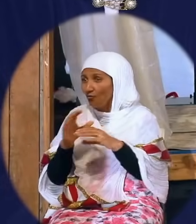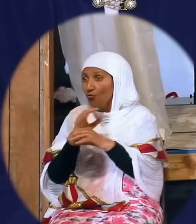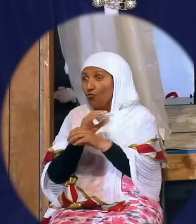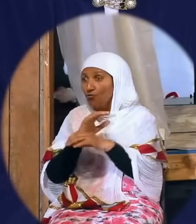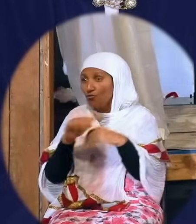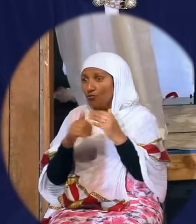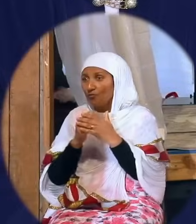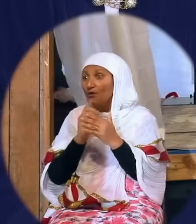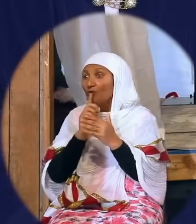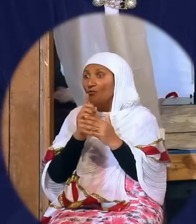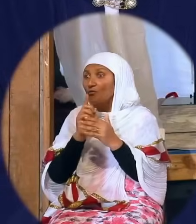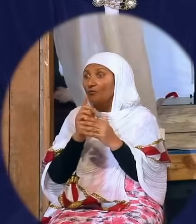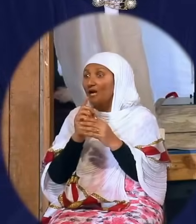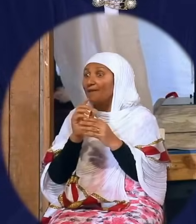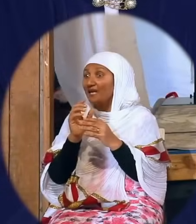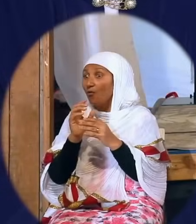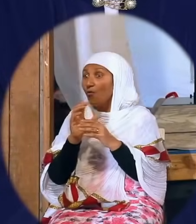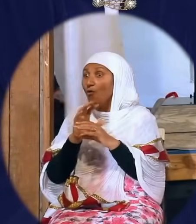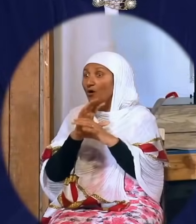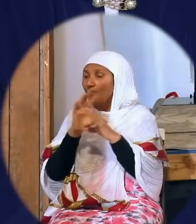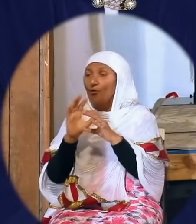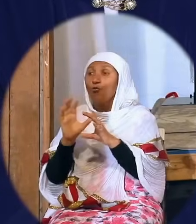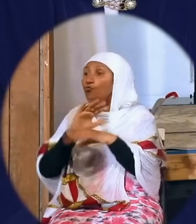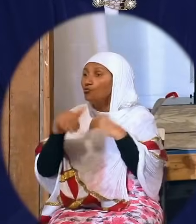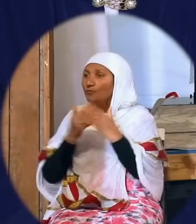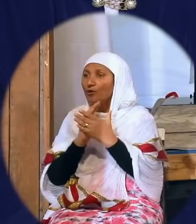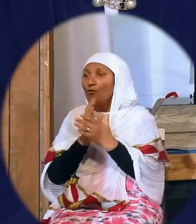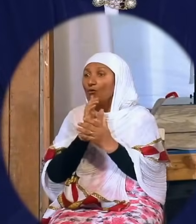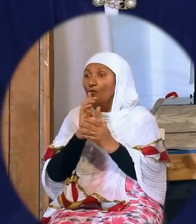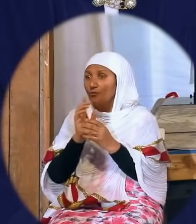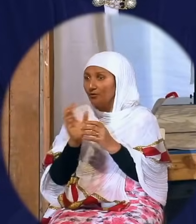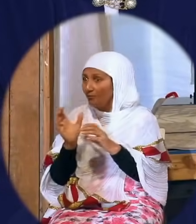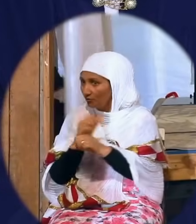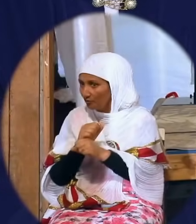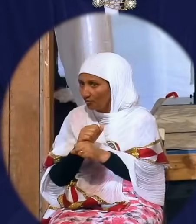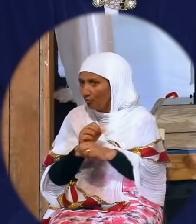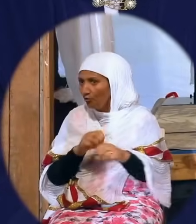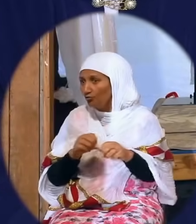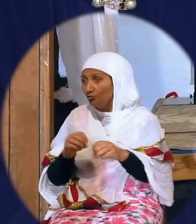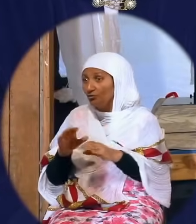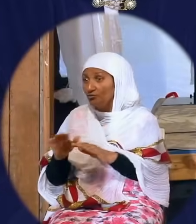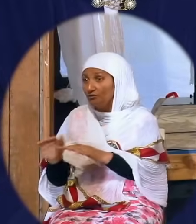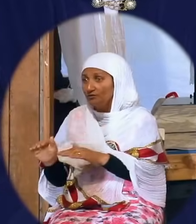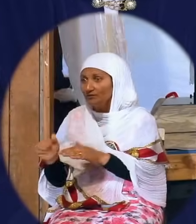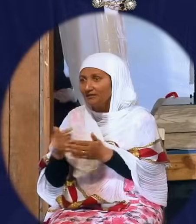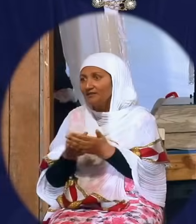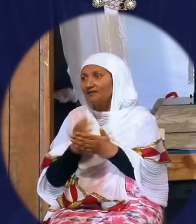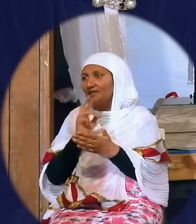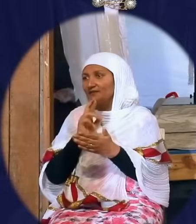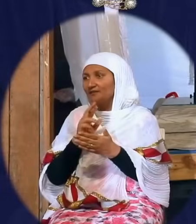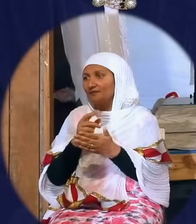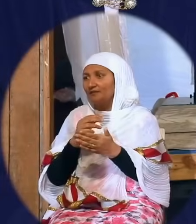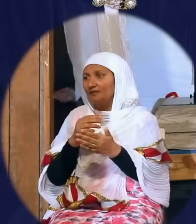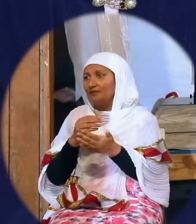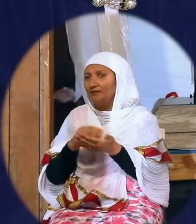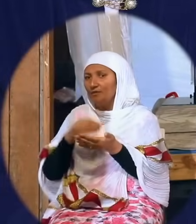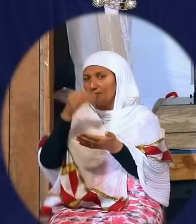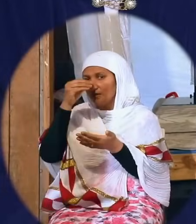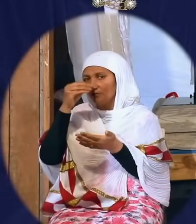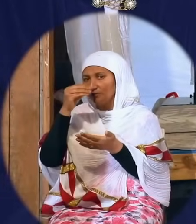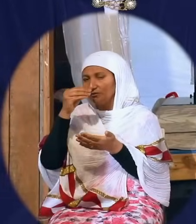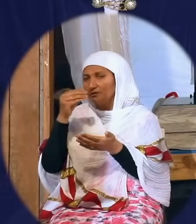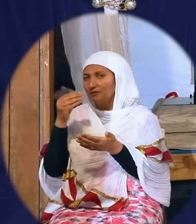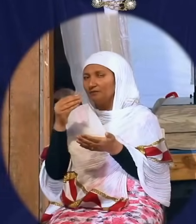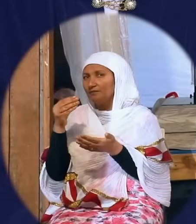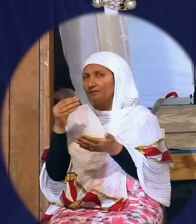ማለት በተለይ እስከ አምስት ዓመት ያለው እድሜ። አሁን እስከ አንድ ዓመት ተኩል ያለው ብዙ ሰው የሚዘናጋው የሚማሩበት የሚመስለው